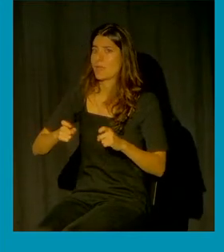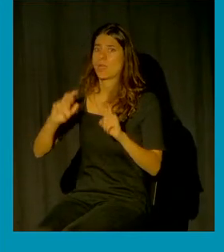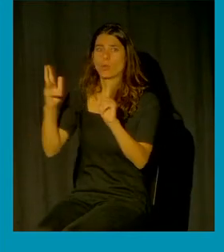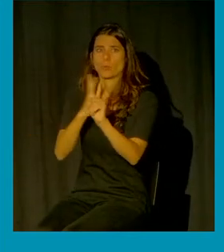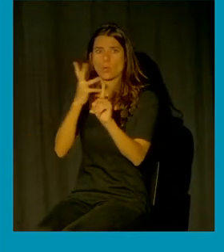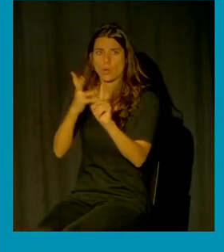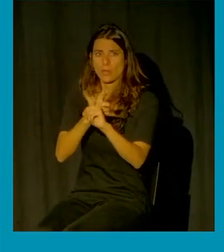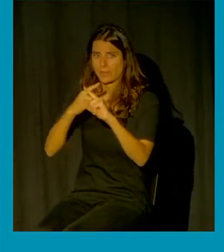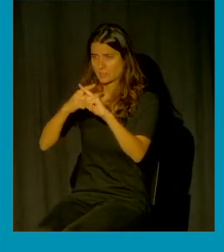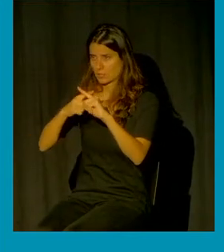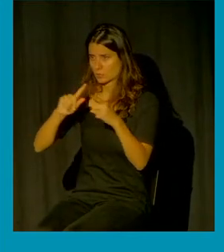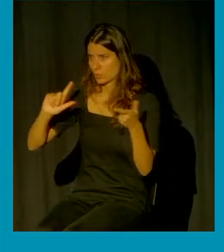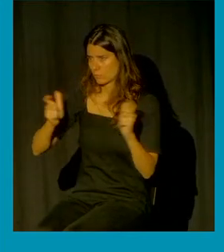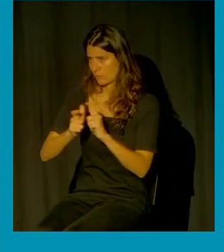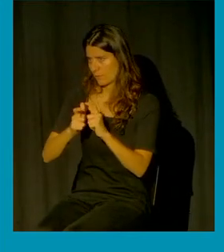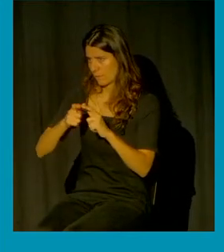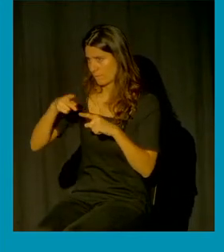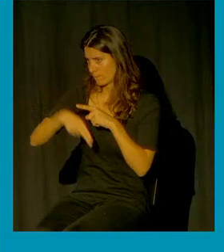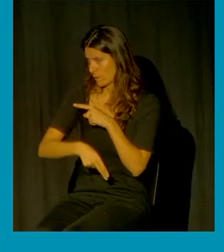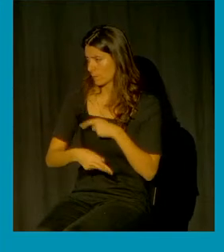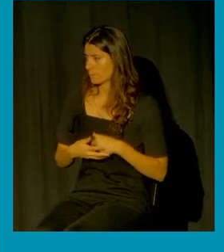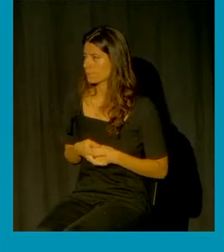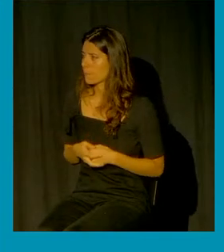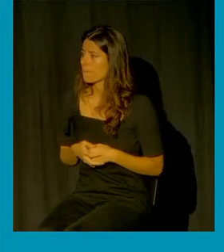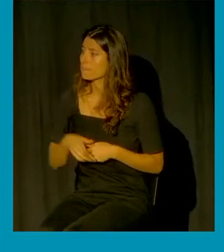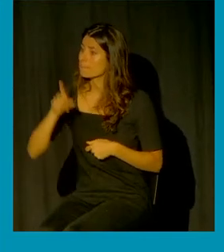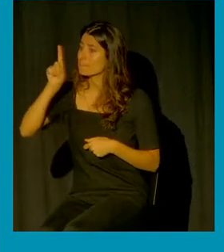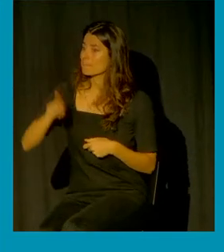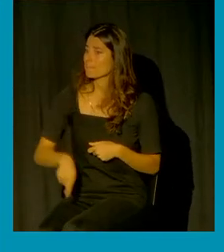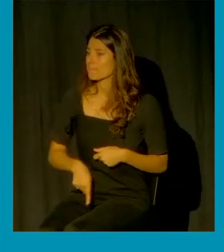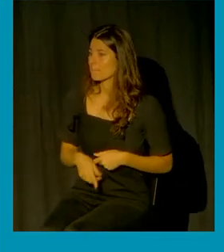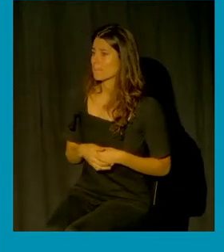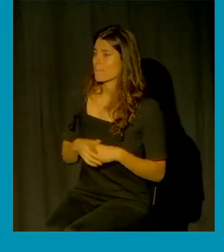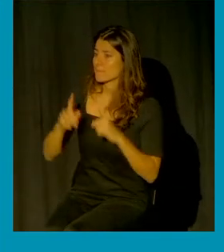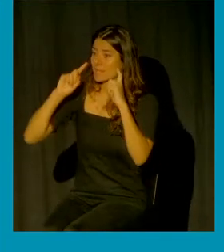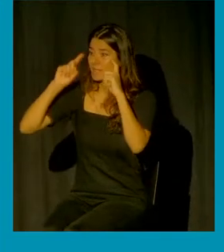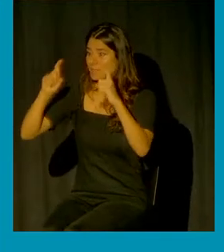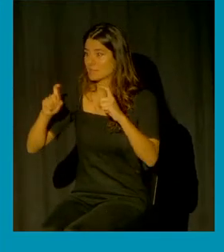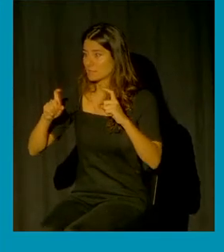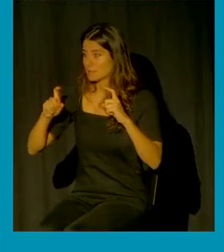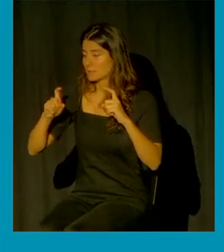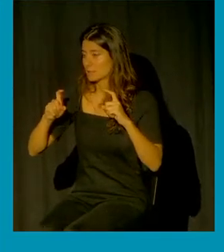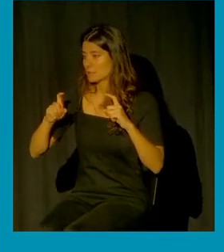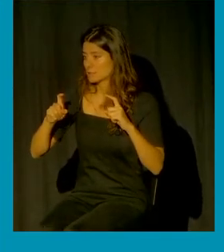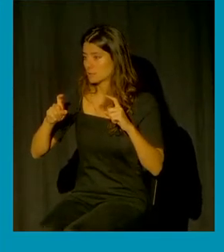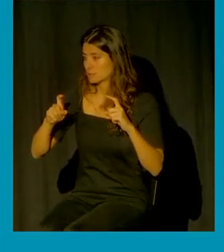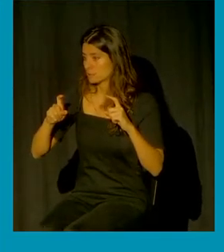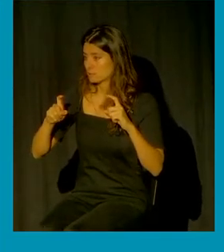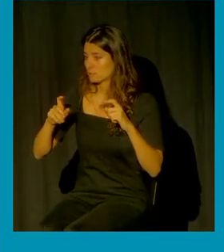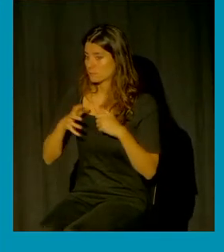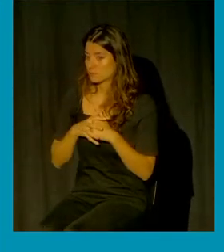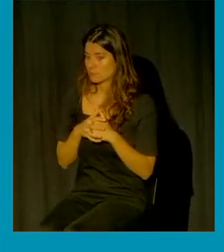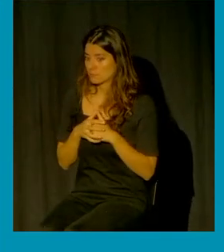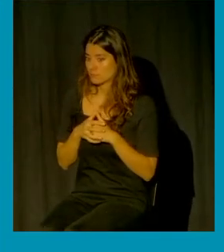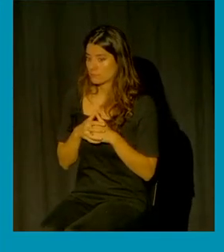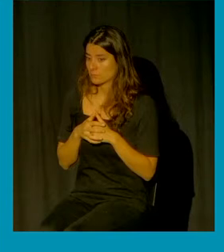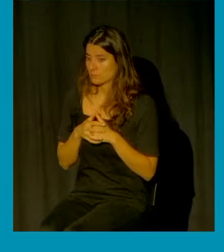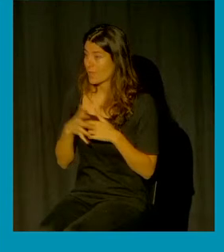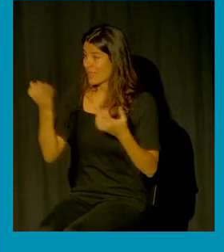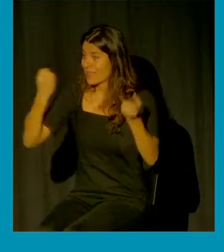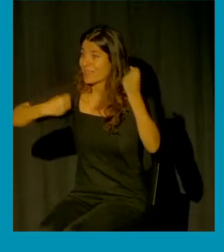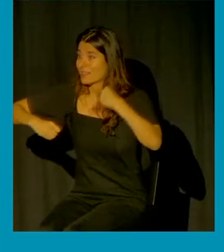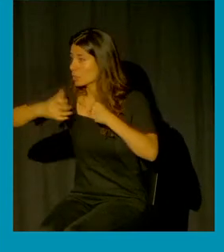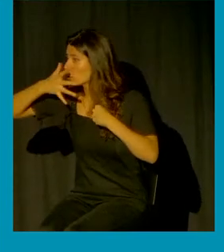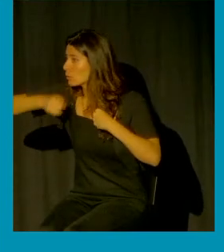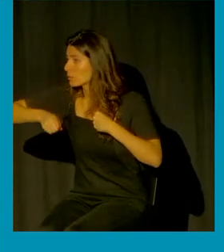deia d'alguna manera també aquesta diguem-ne impossibilitat d'incidir és quelcom que des de l'esfera